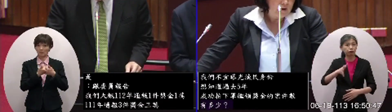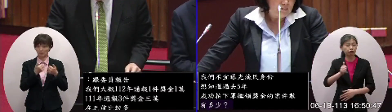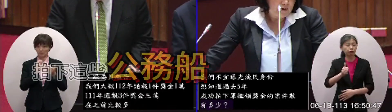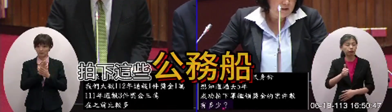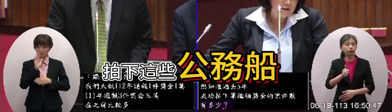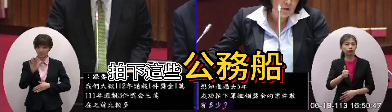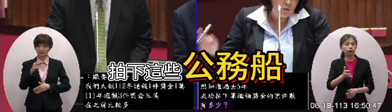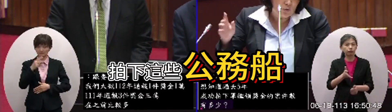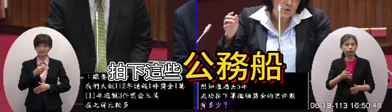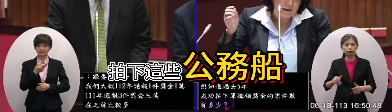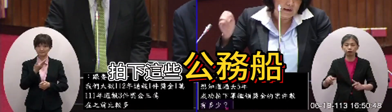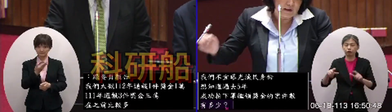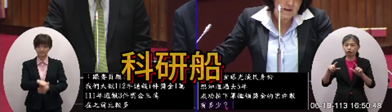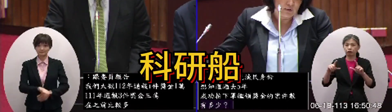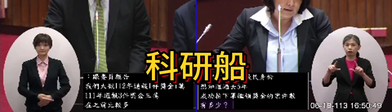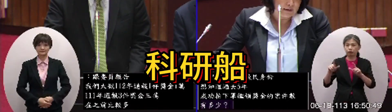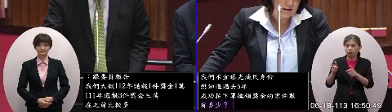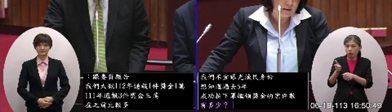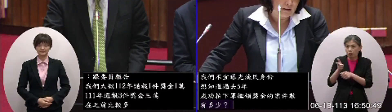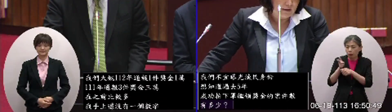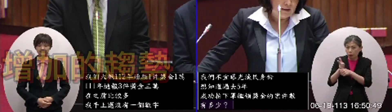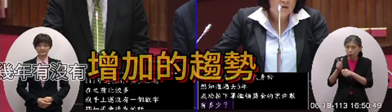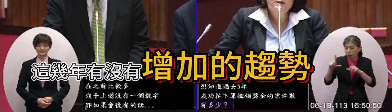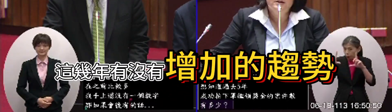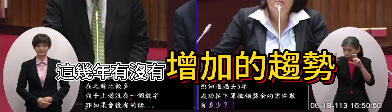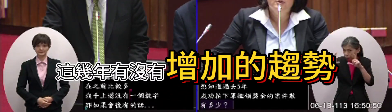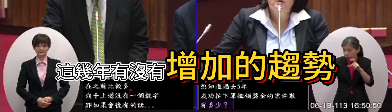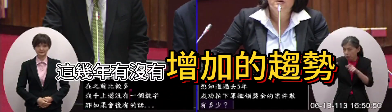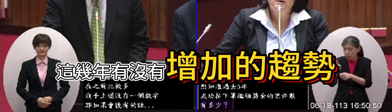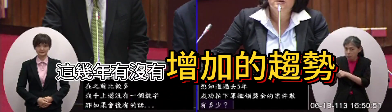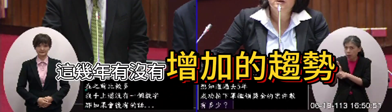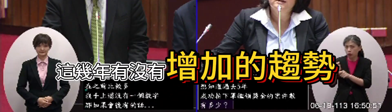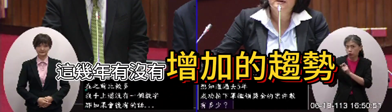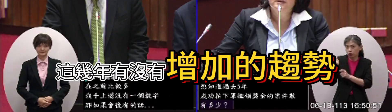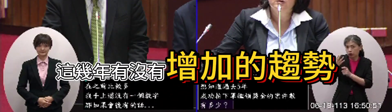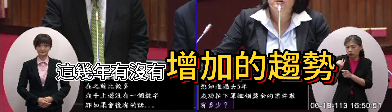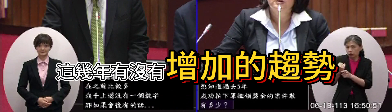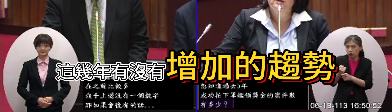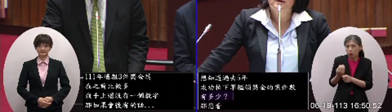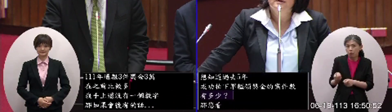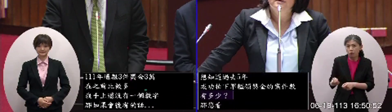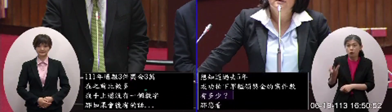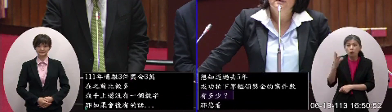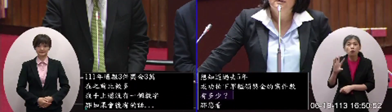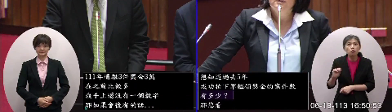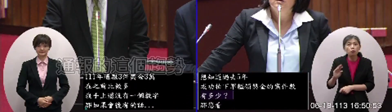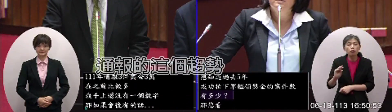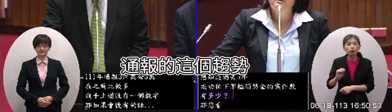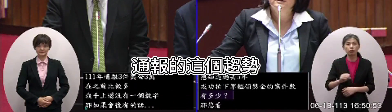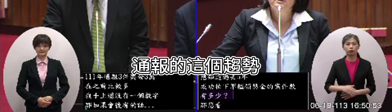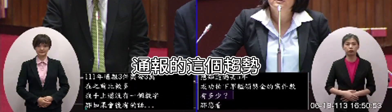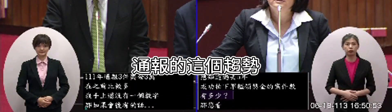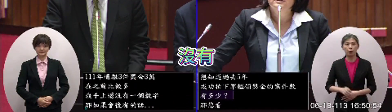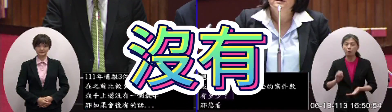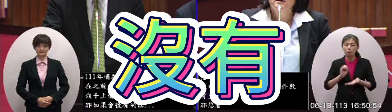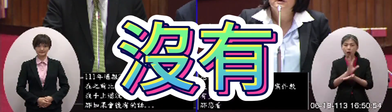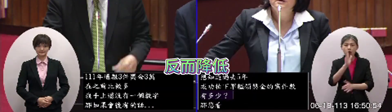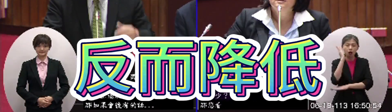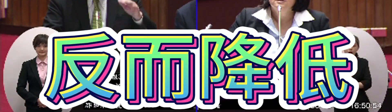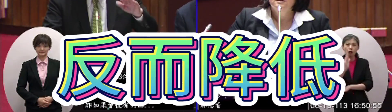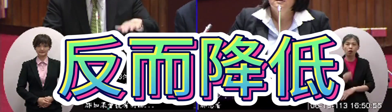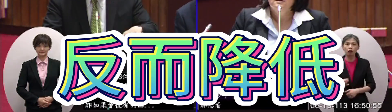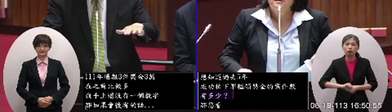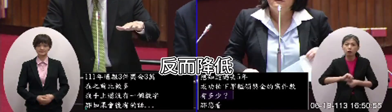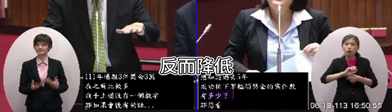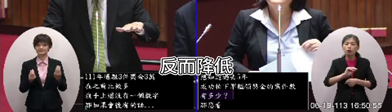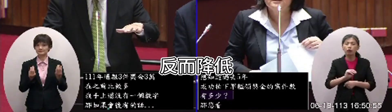这个拍下这些公务船啊、客源船啊，这个这几年有没有增加这个趋势？通报的这个趋势？ 没有，反